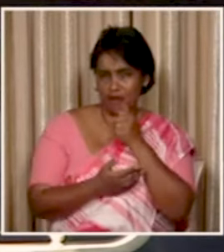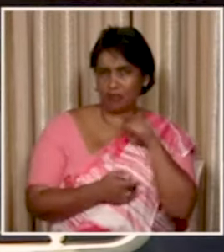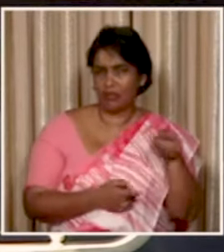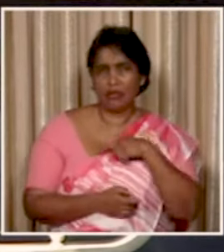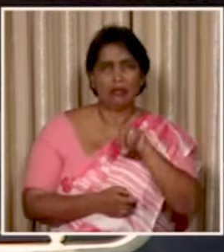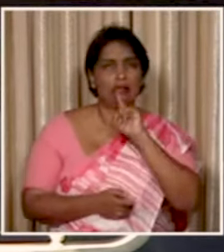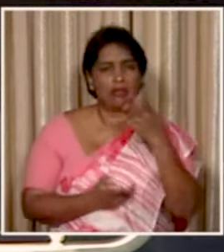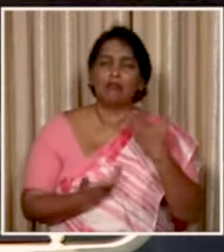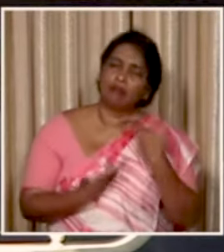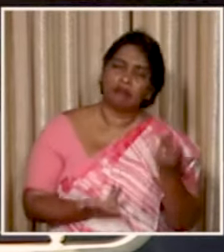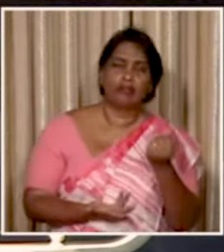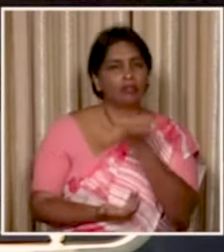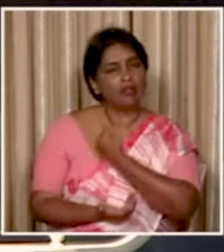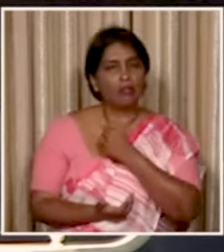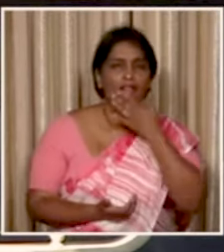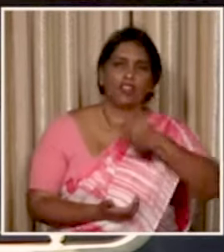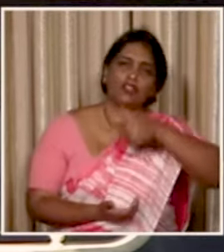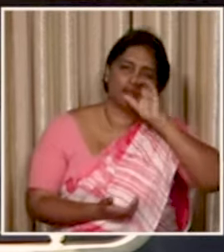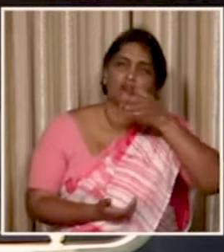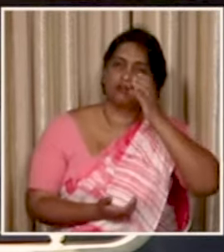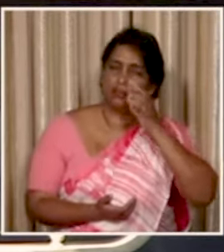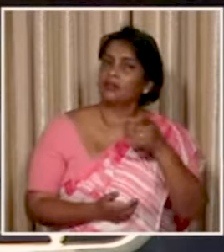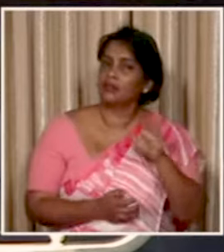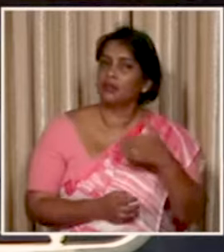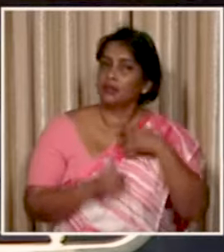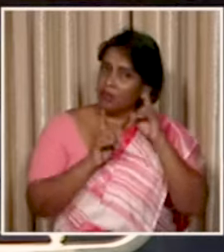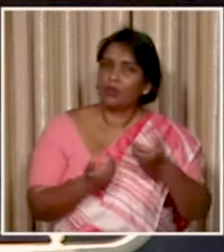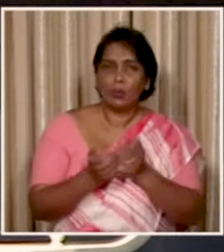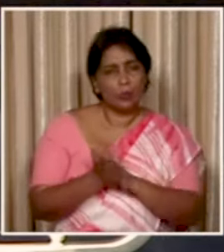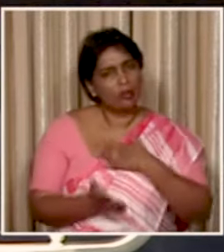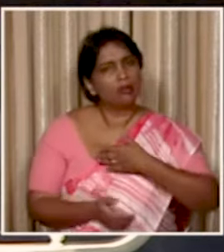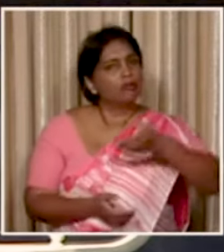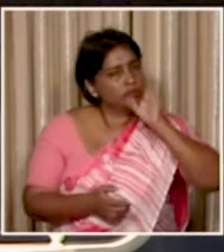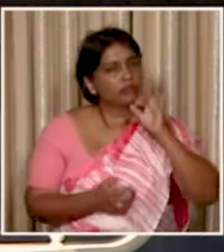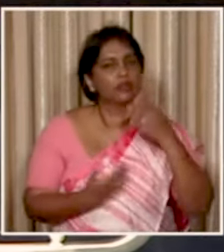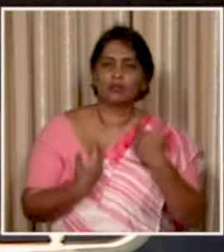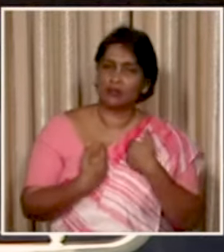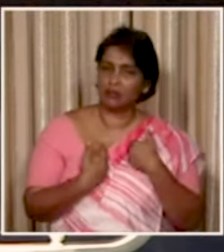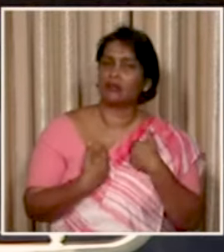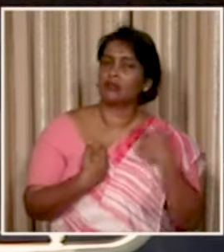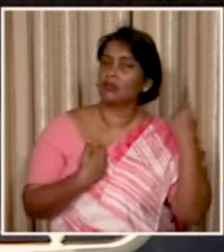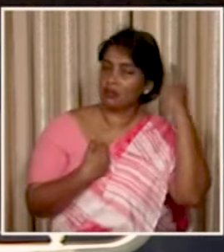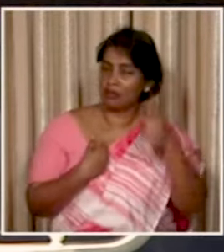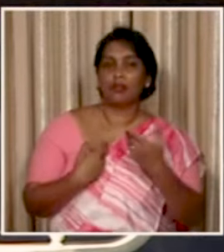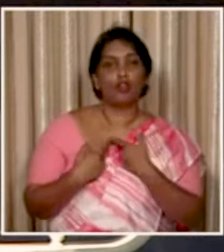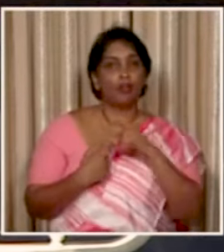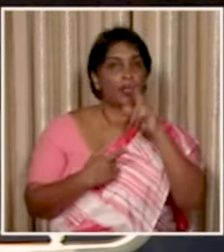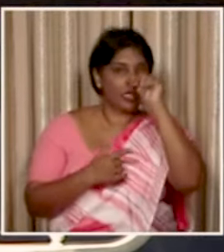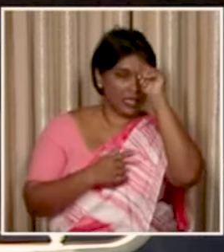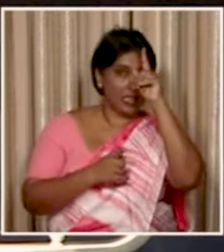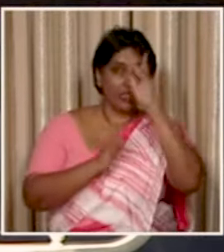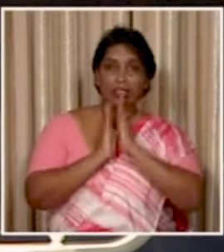வேண்டி நிர்பந்திக்கப்பட்டேன். தொடர்ந்து ஆலய பகுதியில் தங்கியிருந்து சைவ மக்களது முழுமுதற் கடவுளாகிய சிவனை நோக்கி பஜனையில் ஈடுபட்டுக் கொண்டிருந்த போது